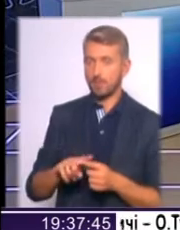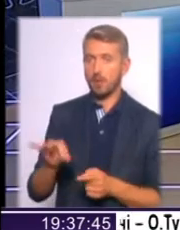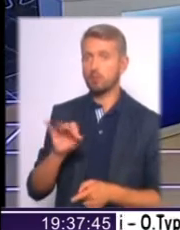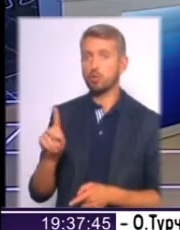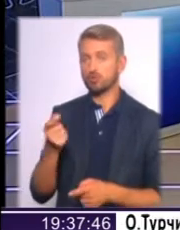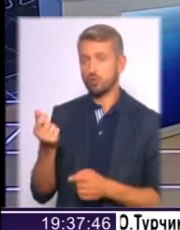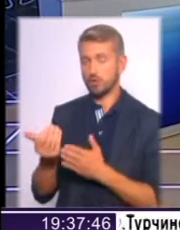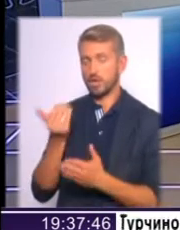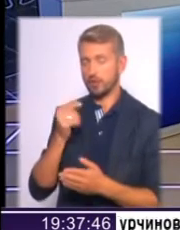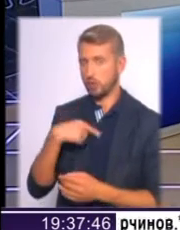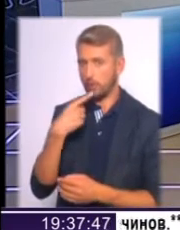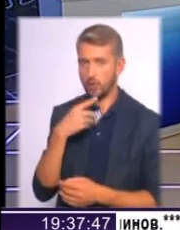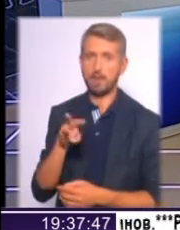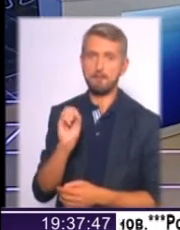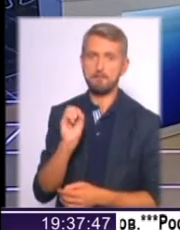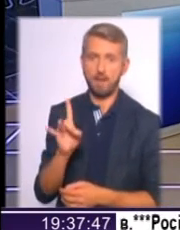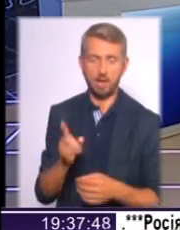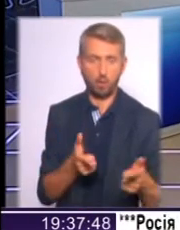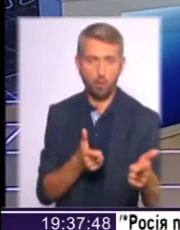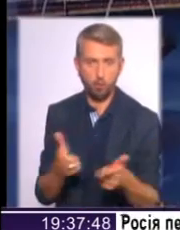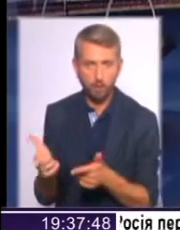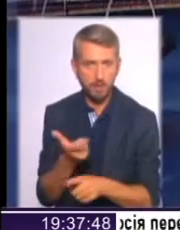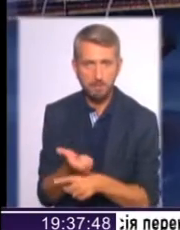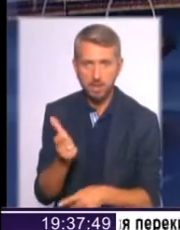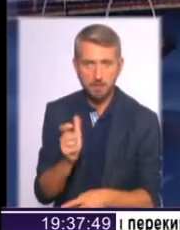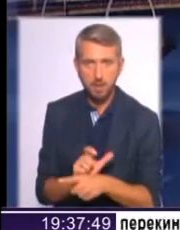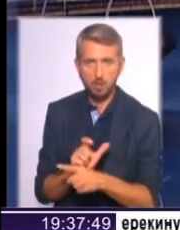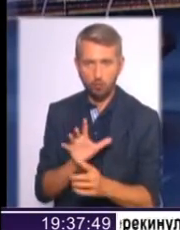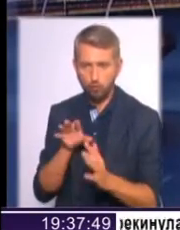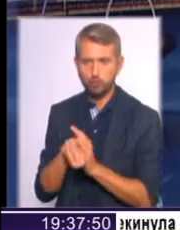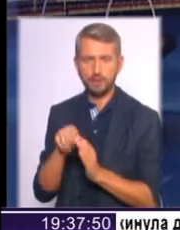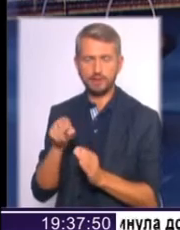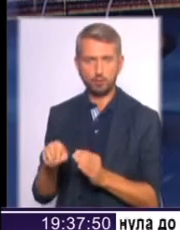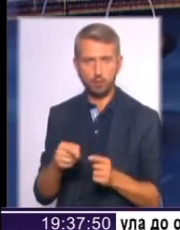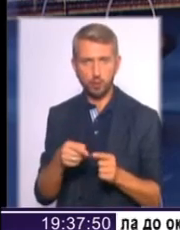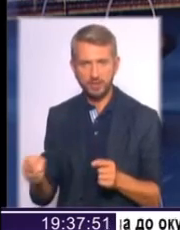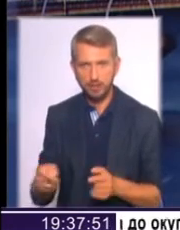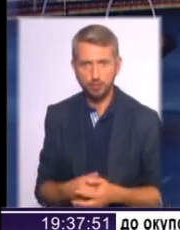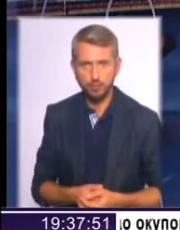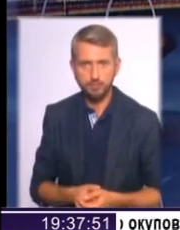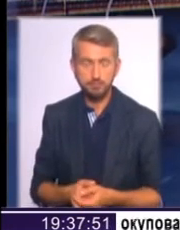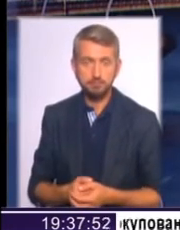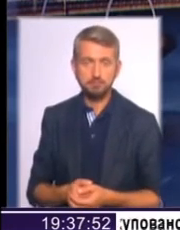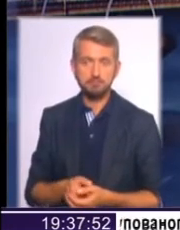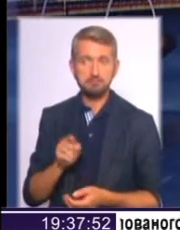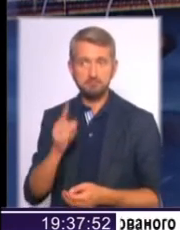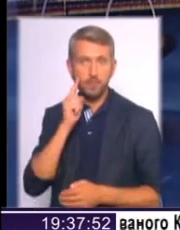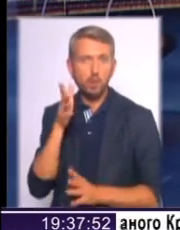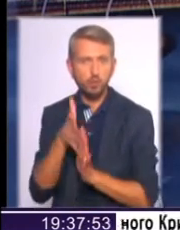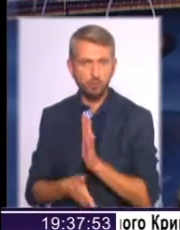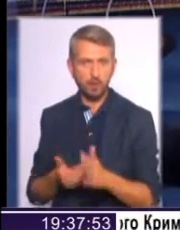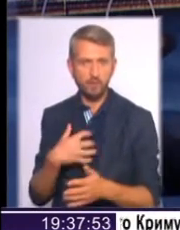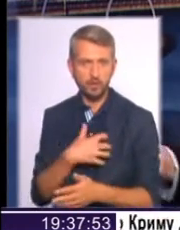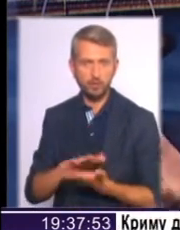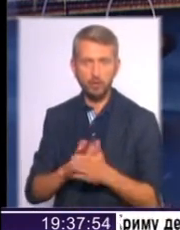раніше говорили, що і мер готовий максимально долучатися до цього процесу, бо явно ж розуміє важливі ситуації. А щодо